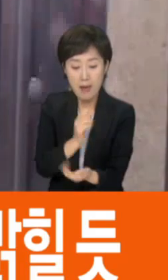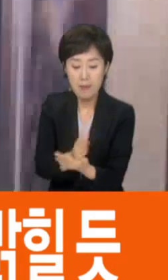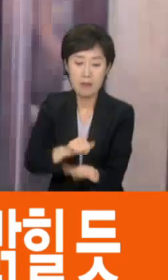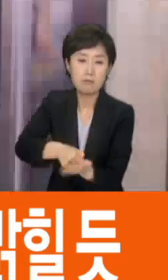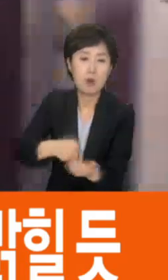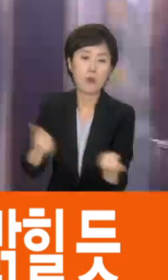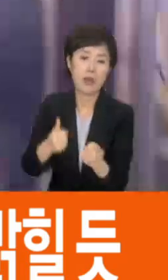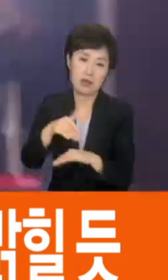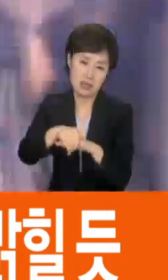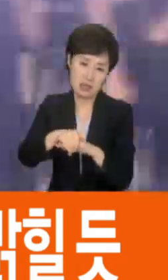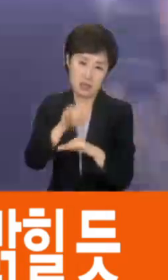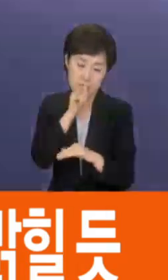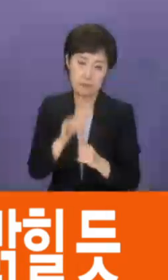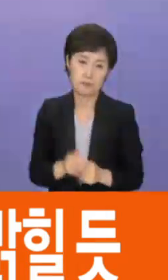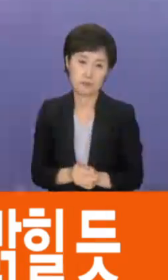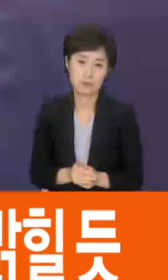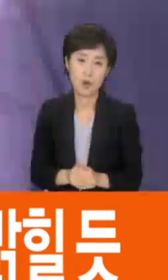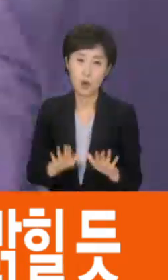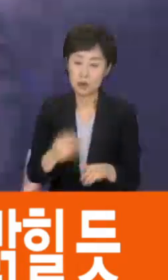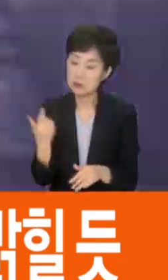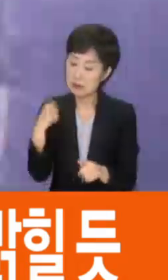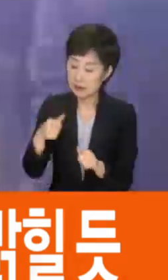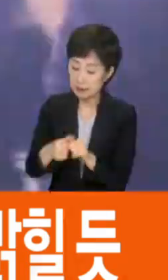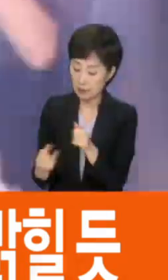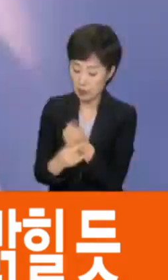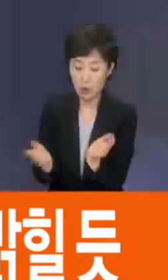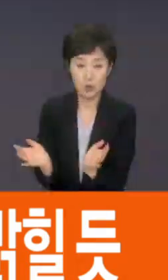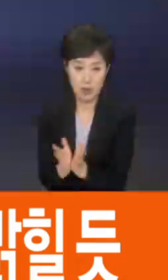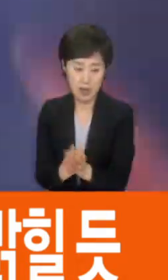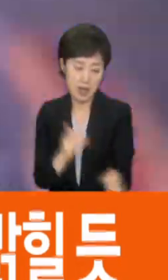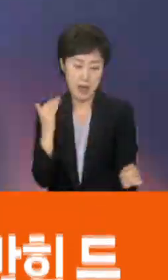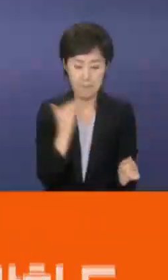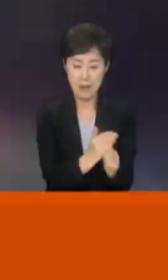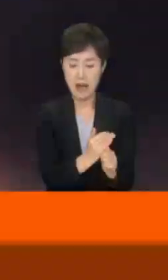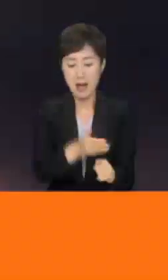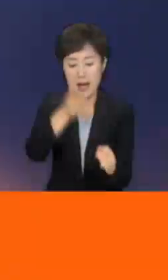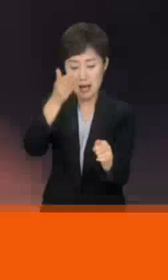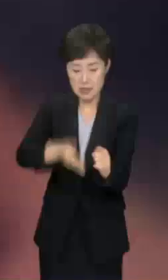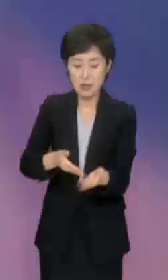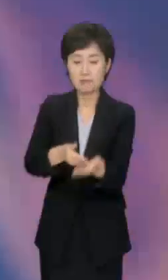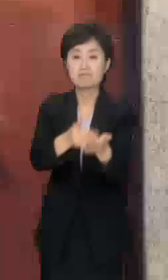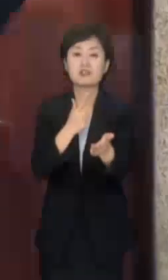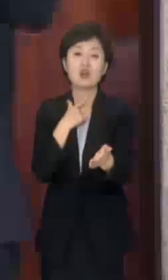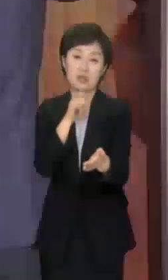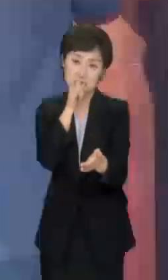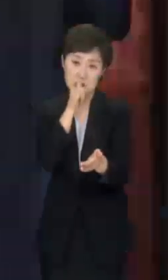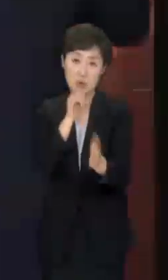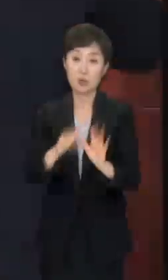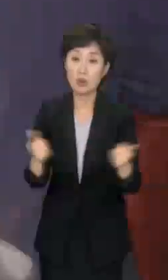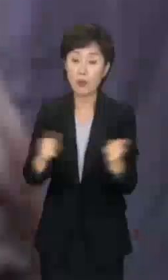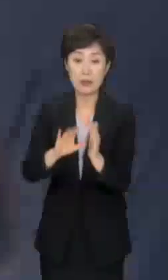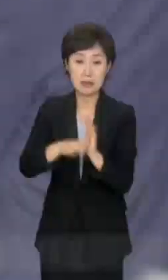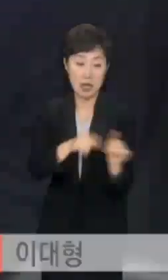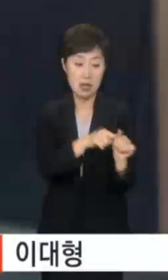논의했습니다. 앞서 윤리심사자문위원회가 최고 수위인 제명 징계를 권고한 가운데 오늘